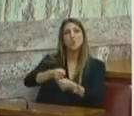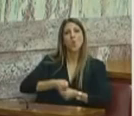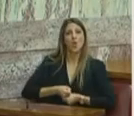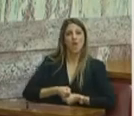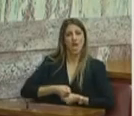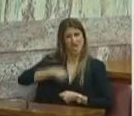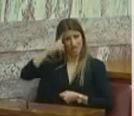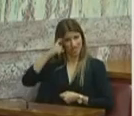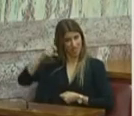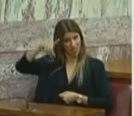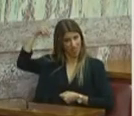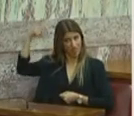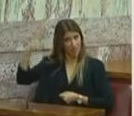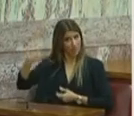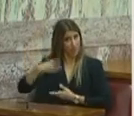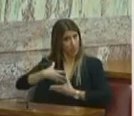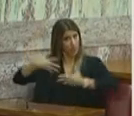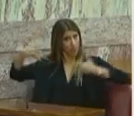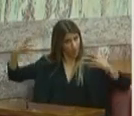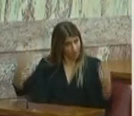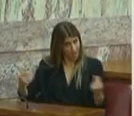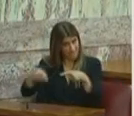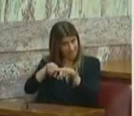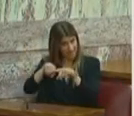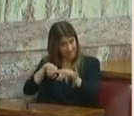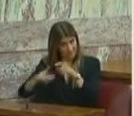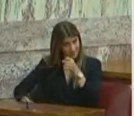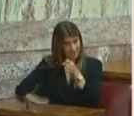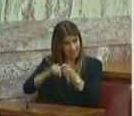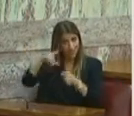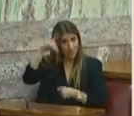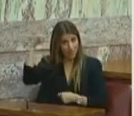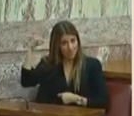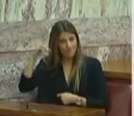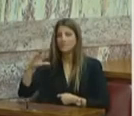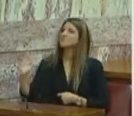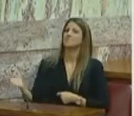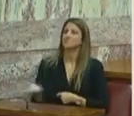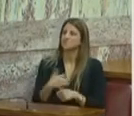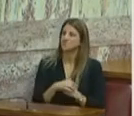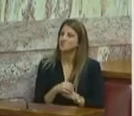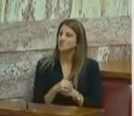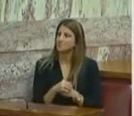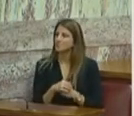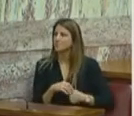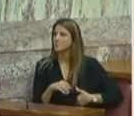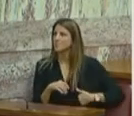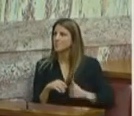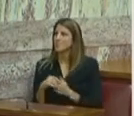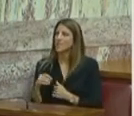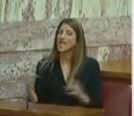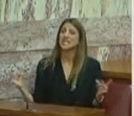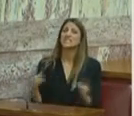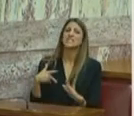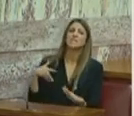σπουδαίες δημοκρατίες είχατε σχέσεις μεγάλοι δημοκράτες. Είπε λοιπόν στα Νέα ο Πέτρος Κουναλάκης: «Όταν επήλθε